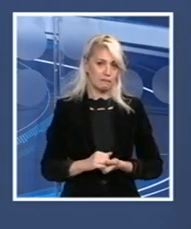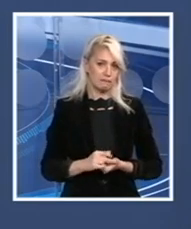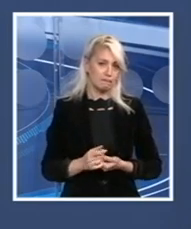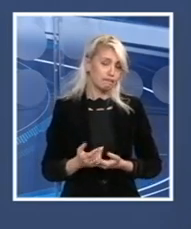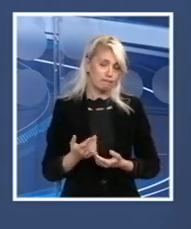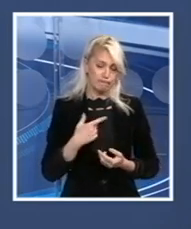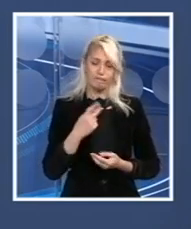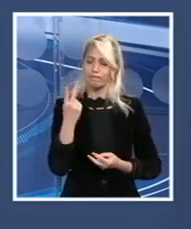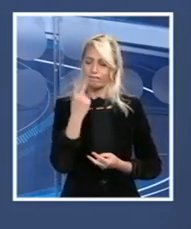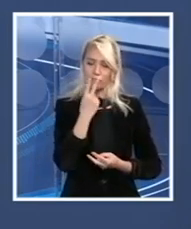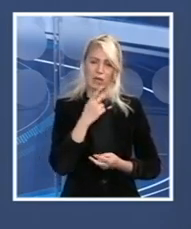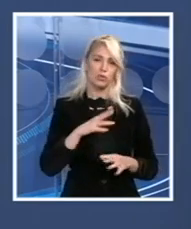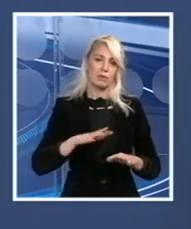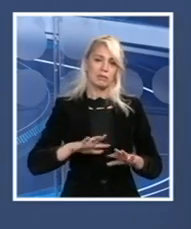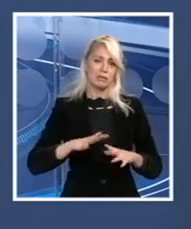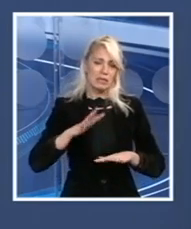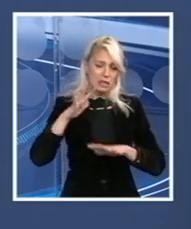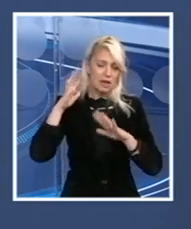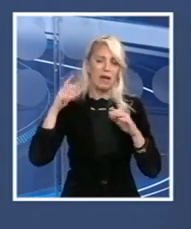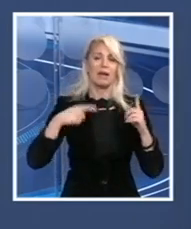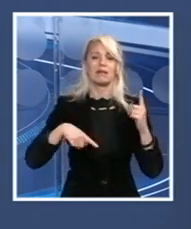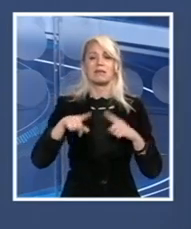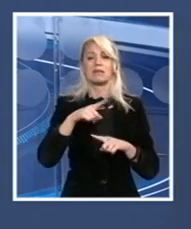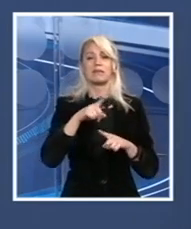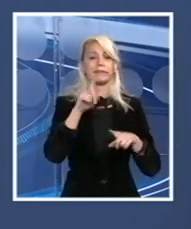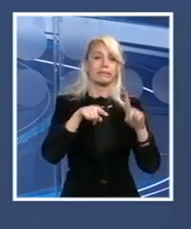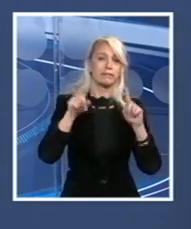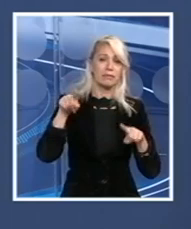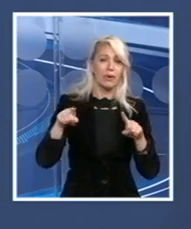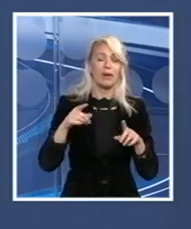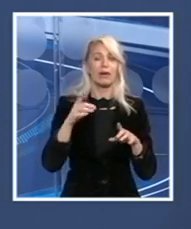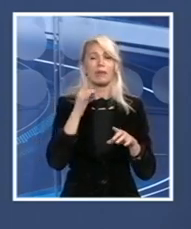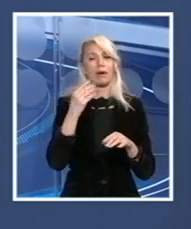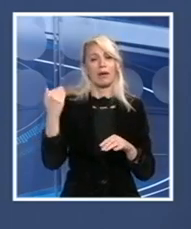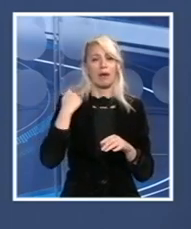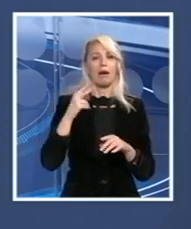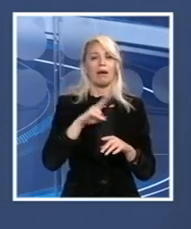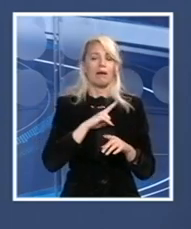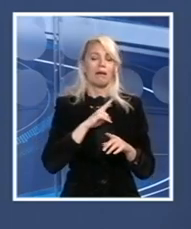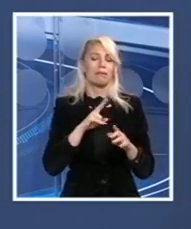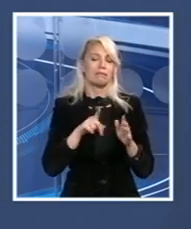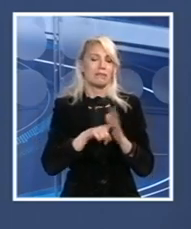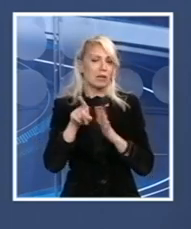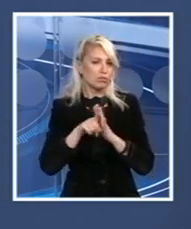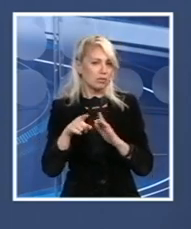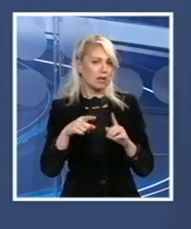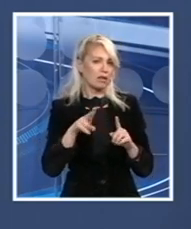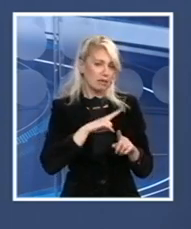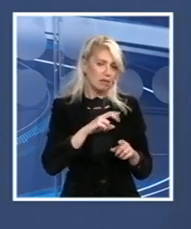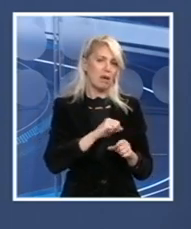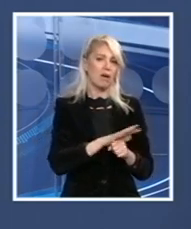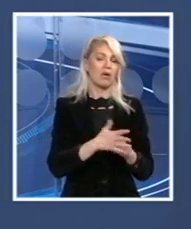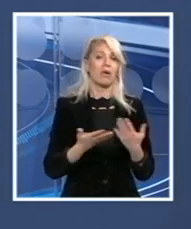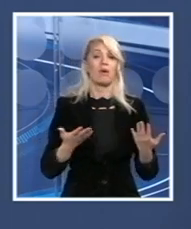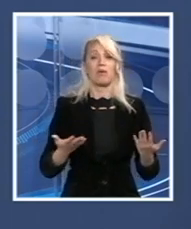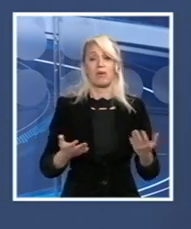razumemo stres koje su imali pojedinci nakon tog saopštavanja, ali kada su u pitanju